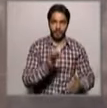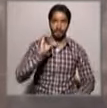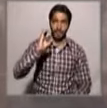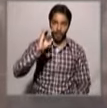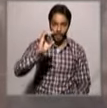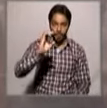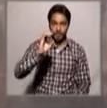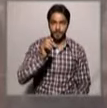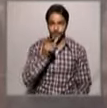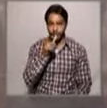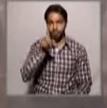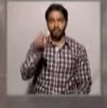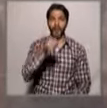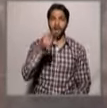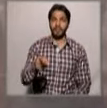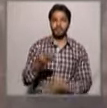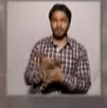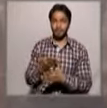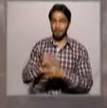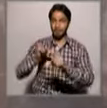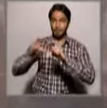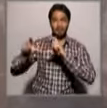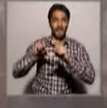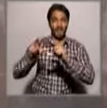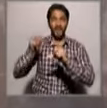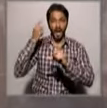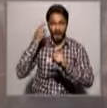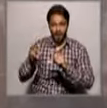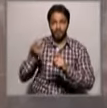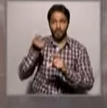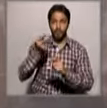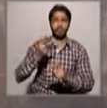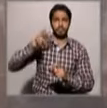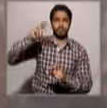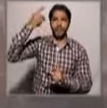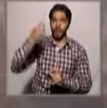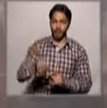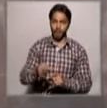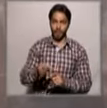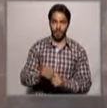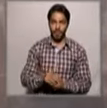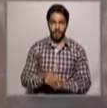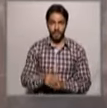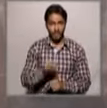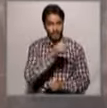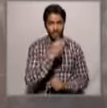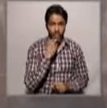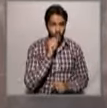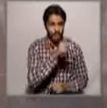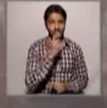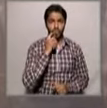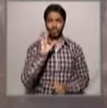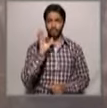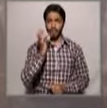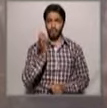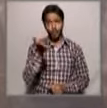البعض الآخر أن الإنسان في حالة العجز يفعل ذلك على كر، لكن أنتم الآن شباب ووالدكم على